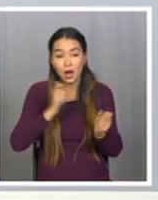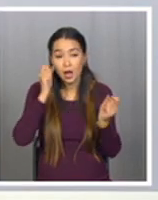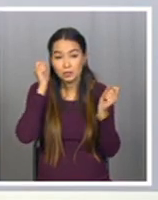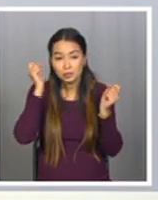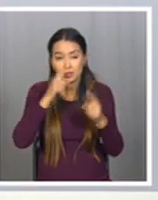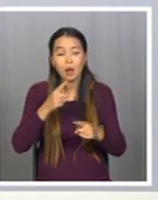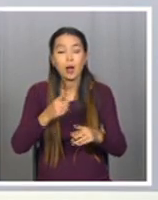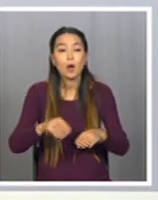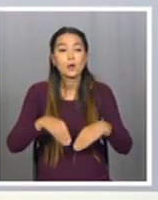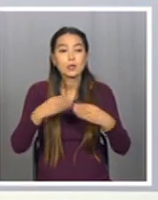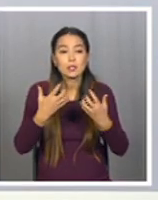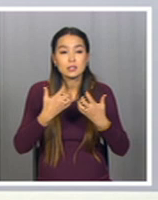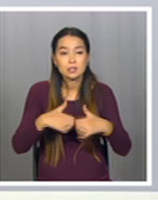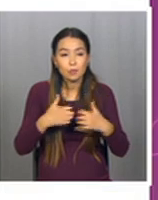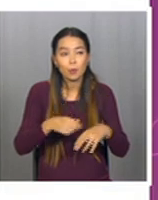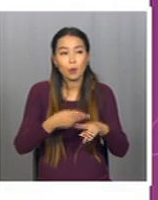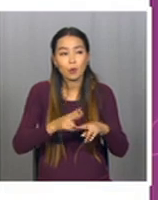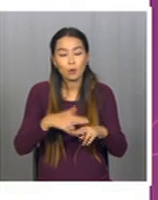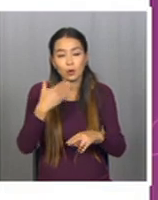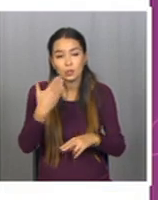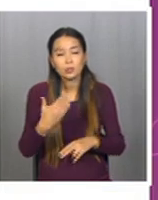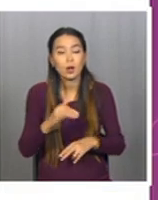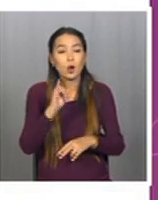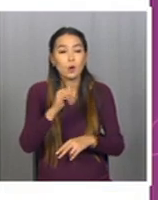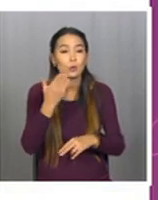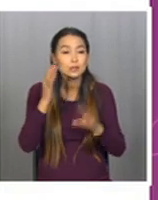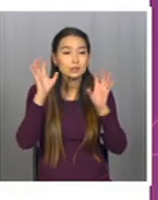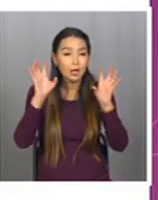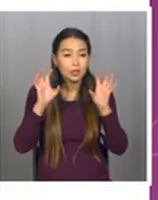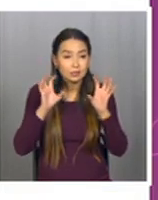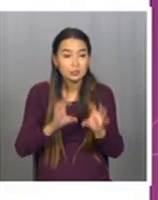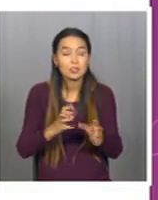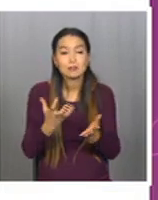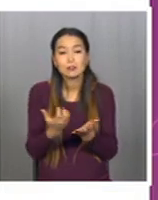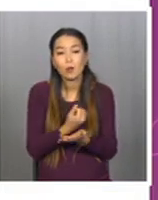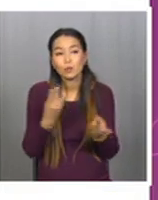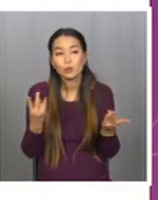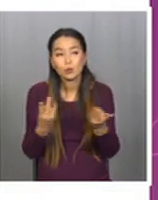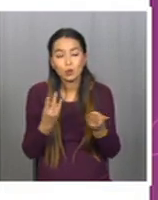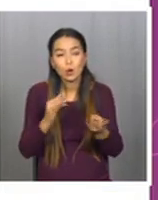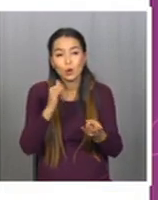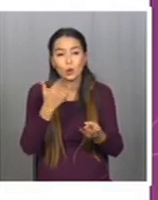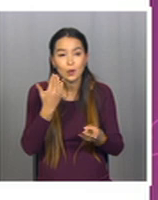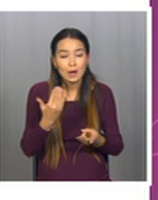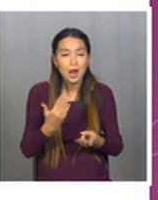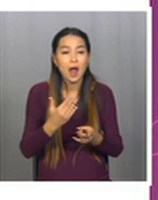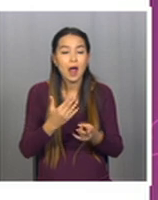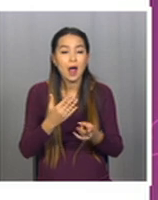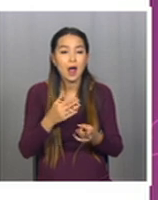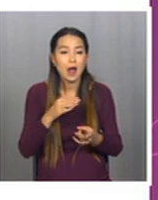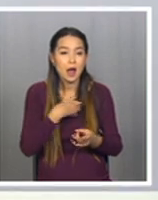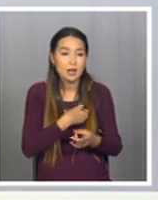Есебіміздің берілгені міне, жаңағы тоқ кернеудің өзгеру заңдылығы табуымыз керек. Кернеудің әсерлік мәнін және